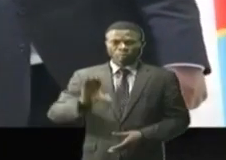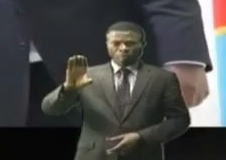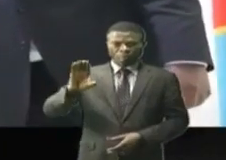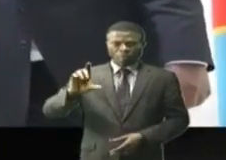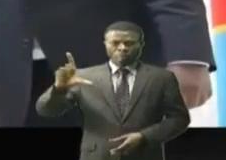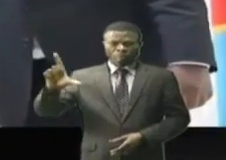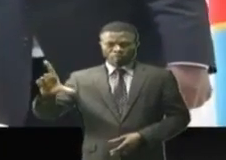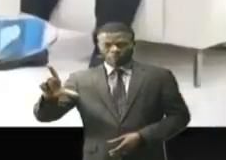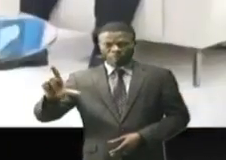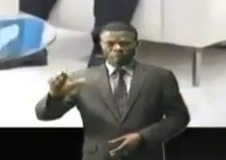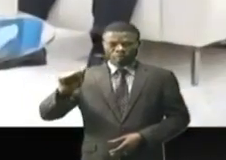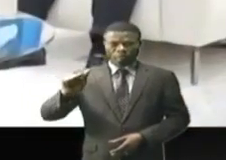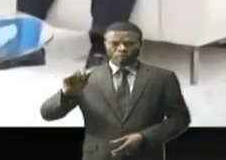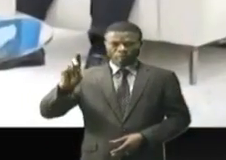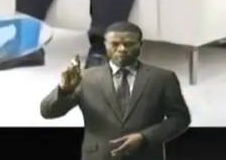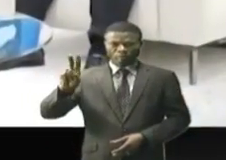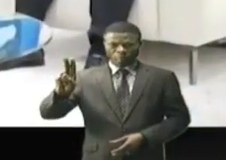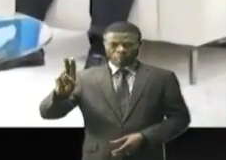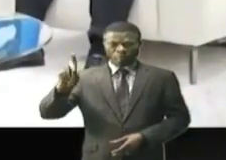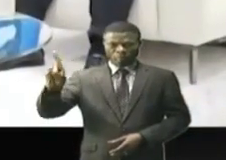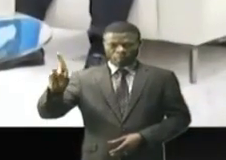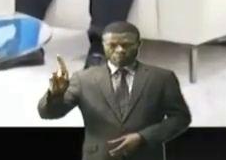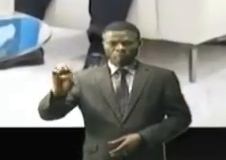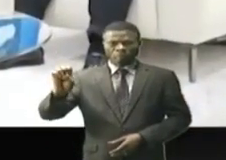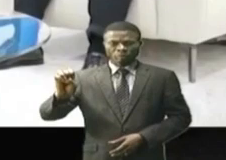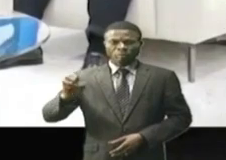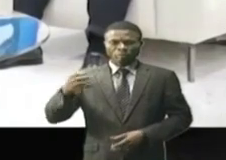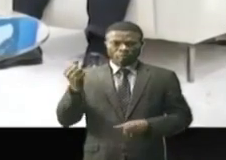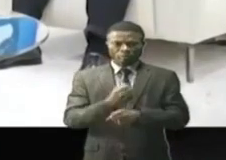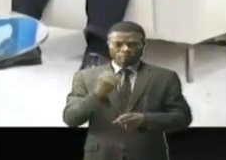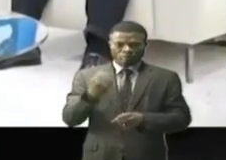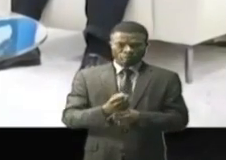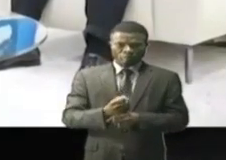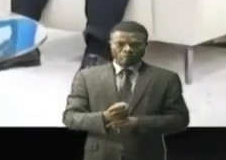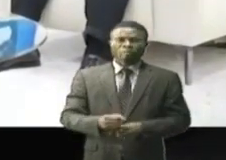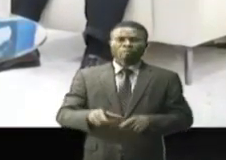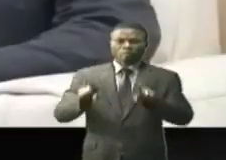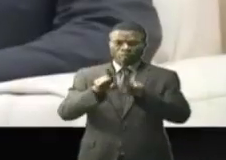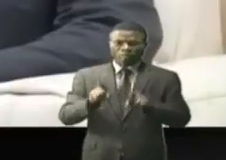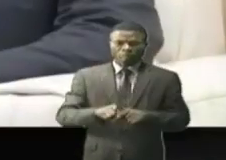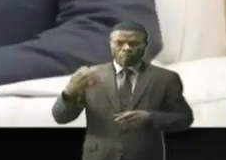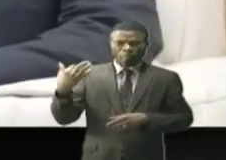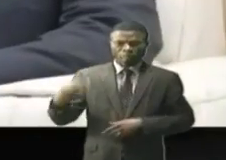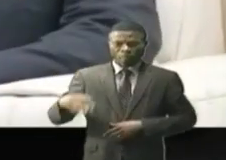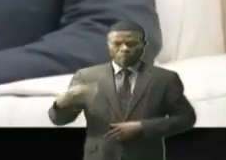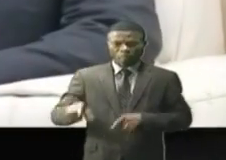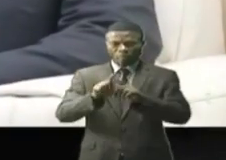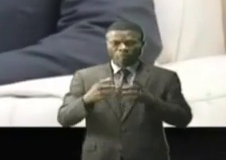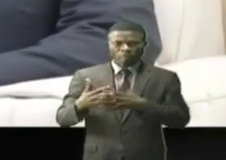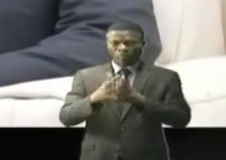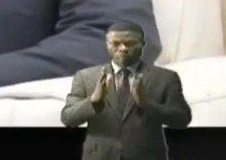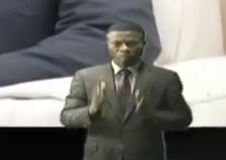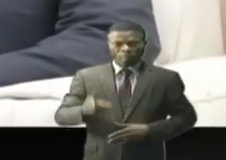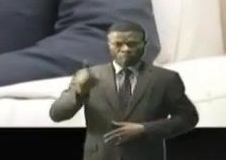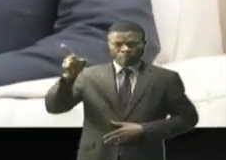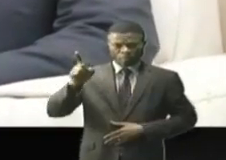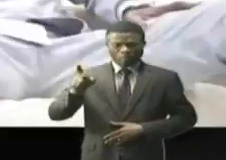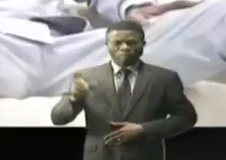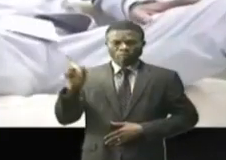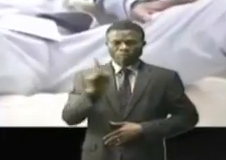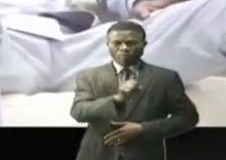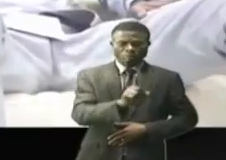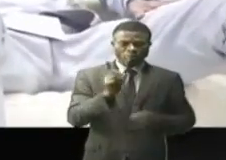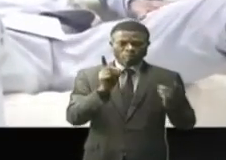deux athlètes congolais évoluant respectivement en France et aux États-Unis, ont été présentés au Premier ministre Jean-Michel Samalukonde